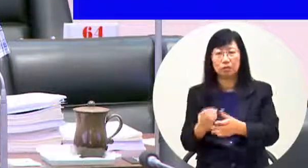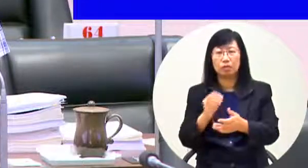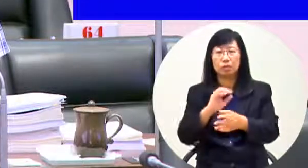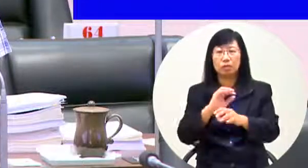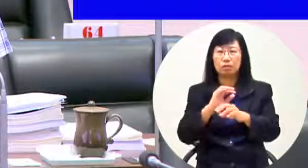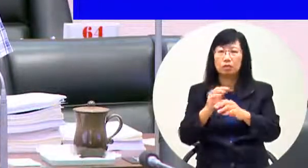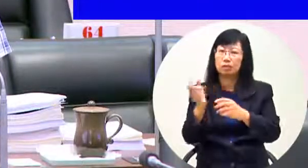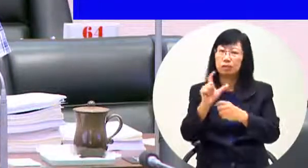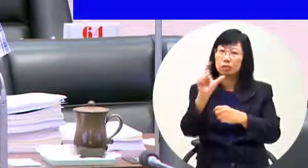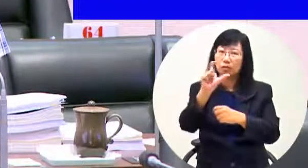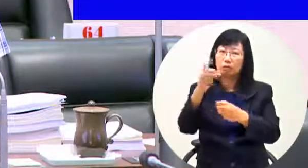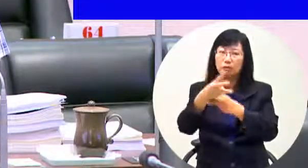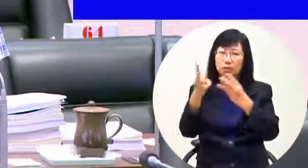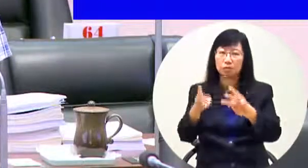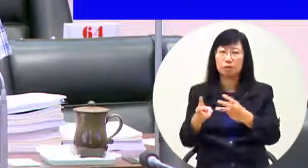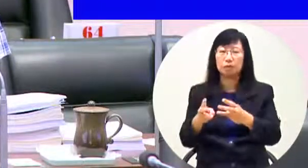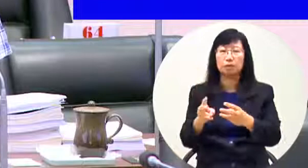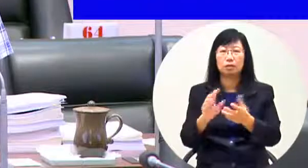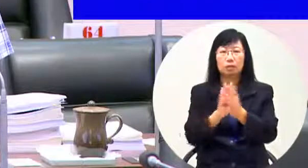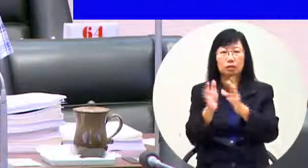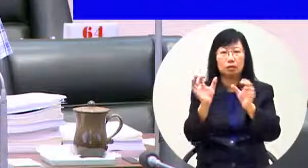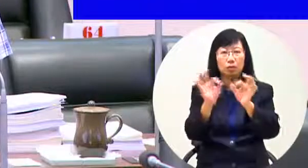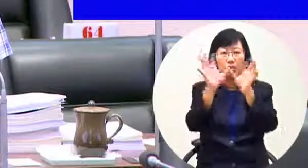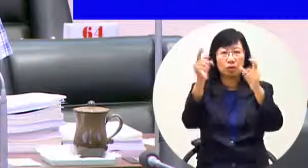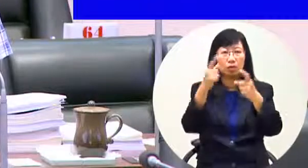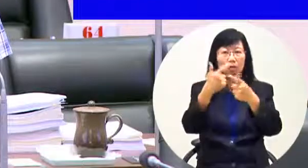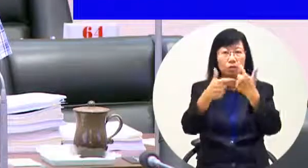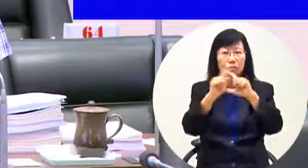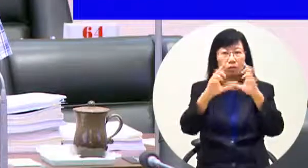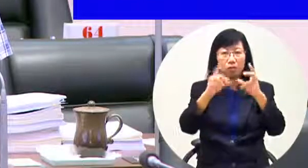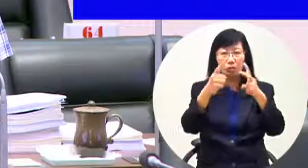成立之后，你